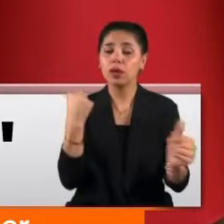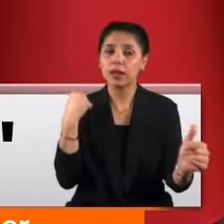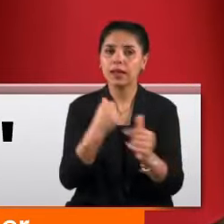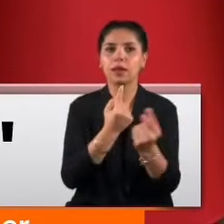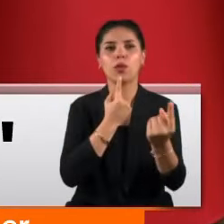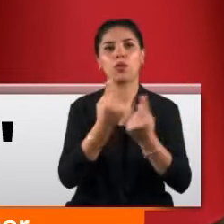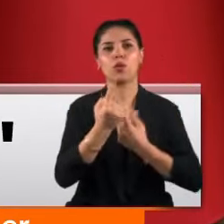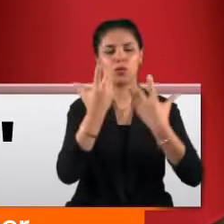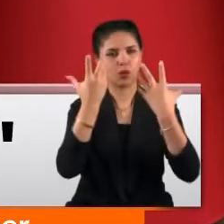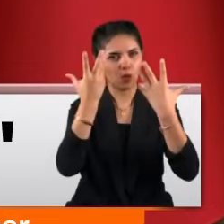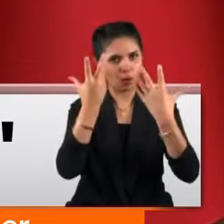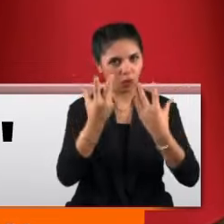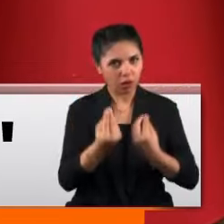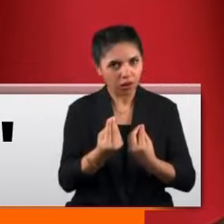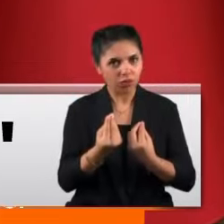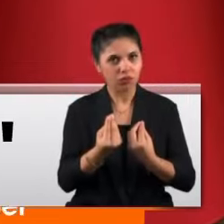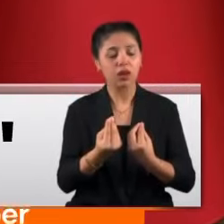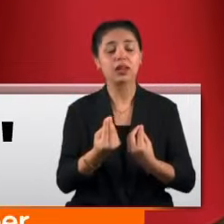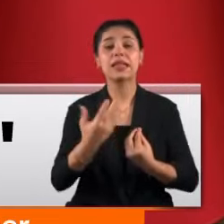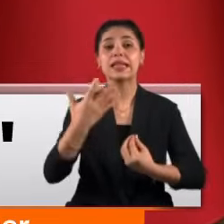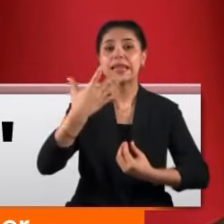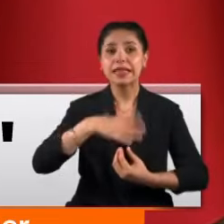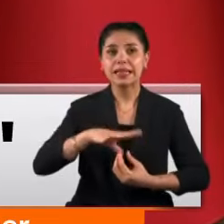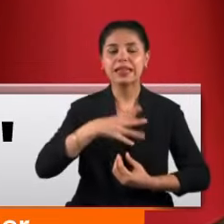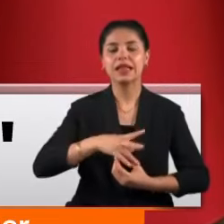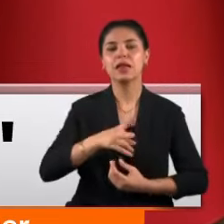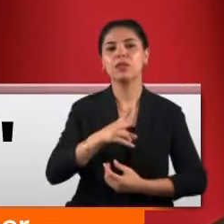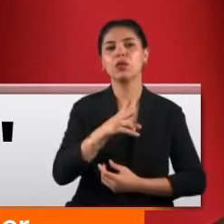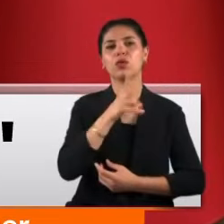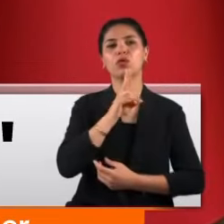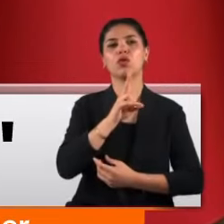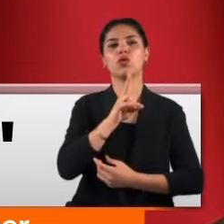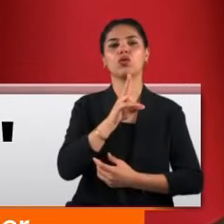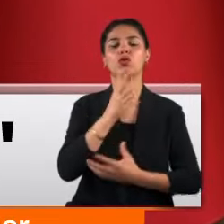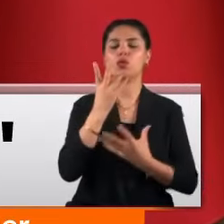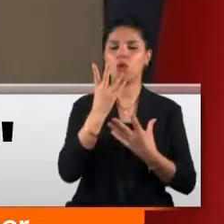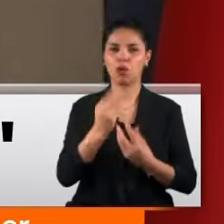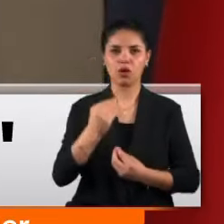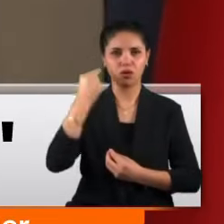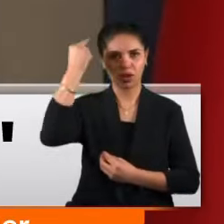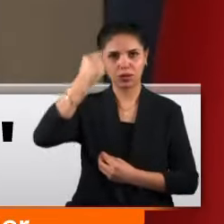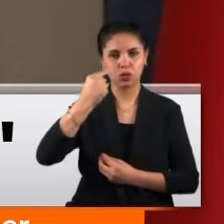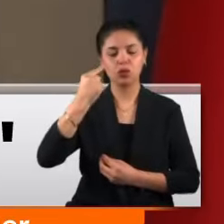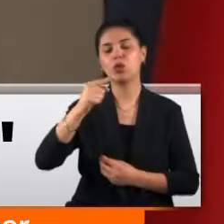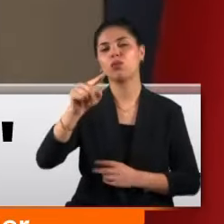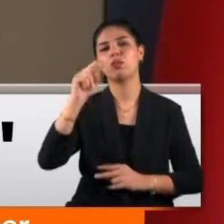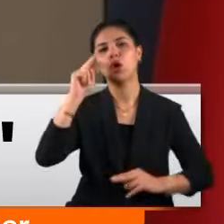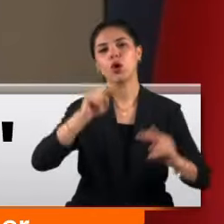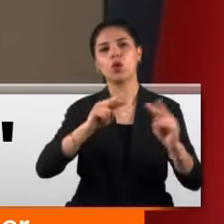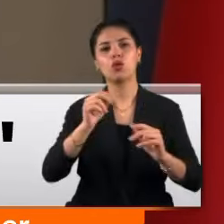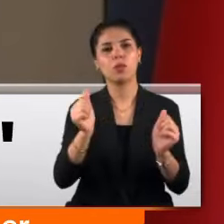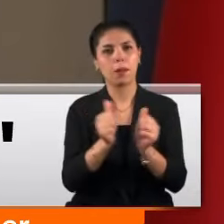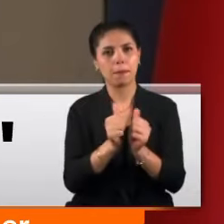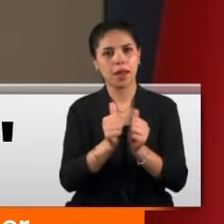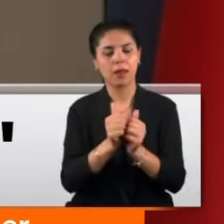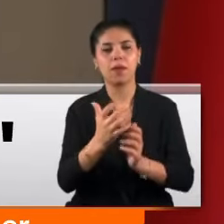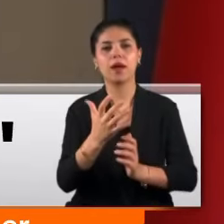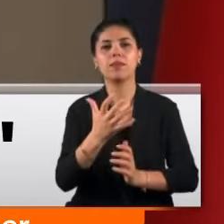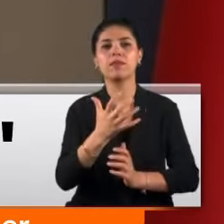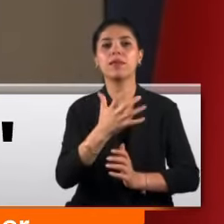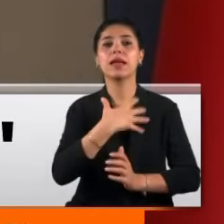gündeme getirip beklediğimiz neticeyi de alırız diye düşünüyorum. Görüşmelerle birlikte